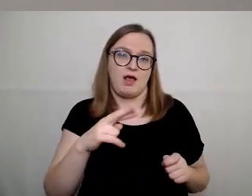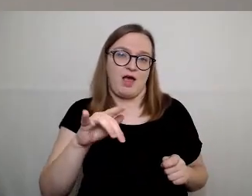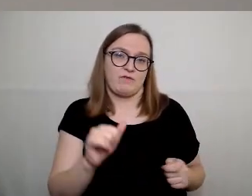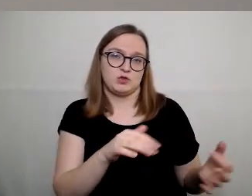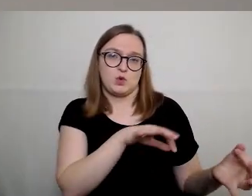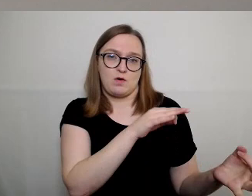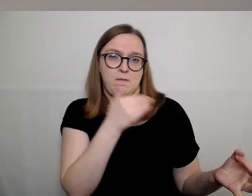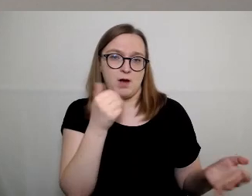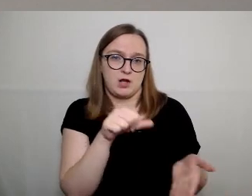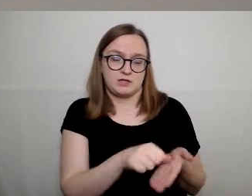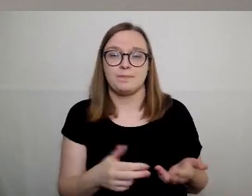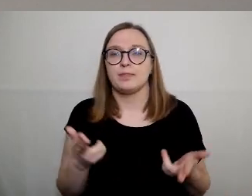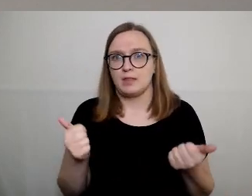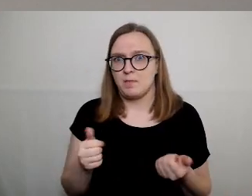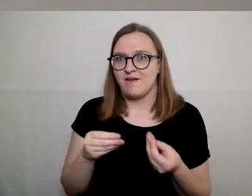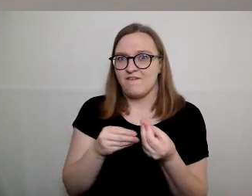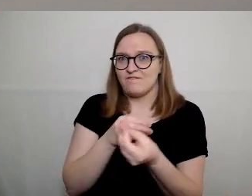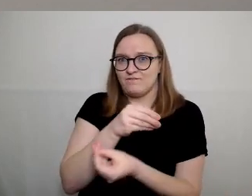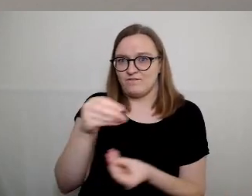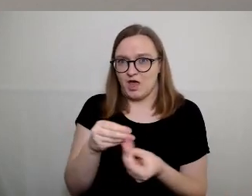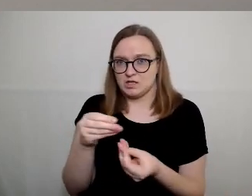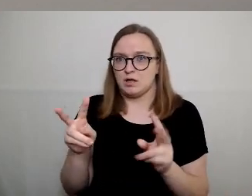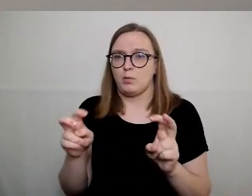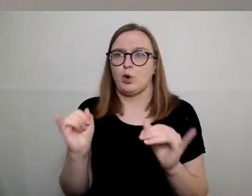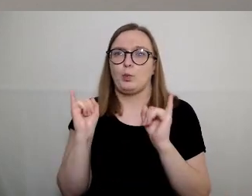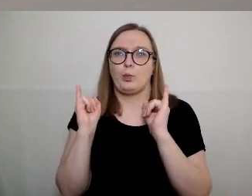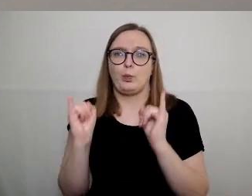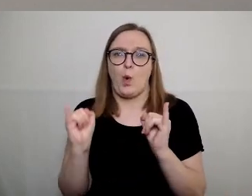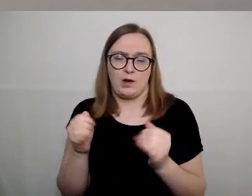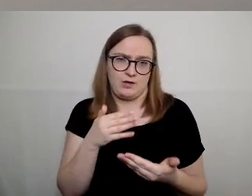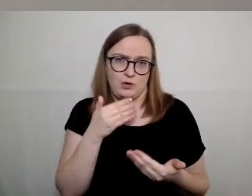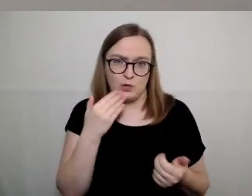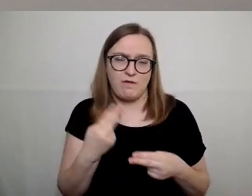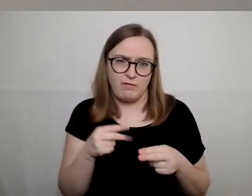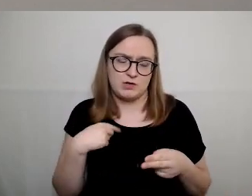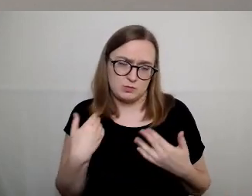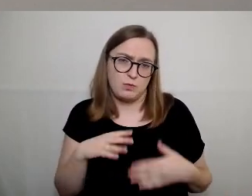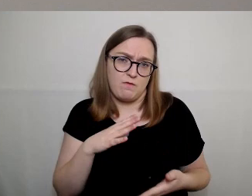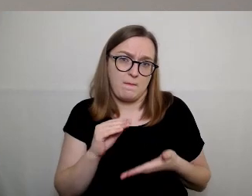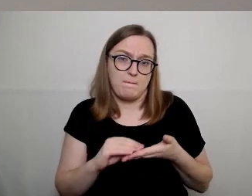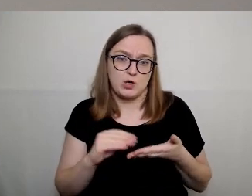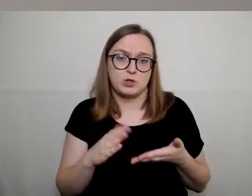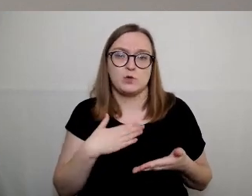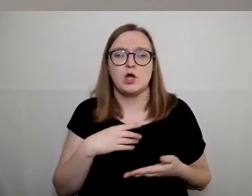esmės, verslumas nėra kažkokia tai utopinė savoka, jau rašiau tą ir mūsų žinios